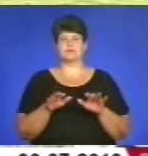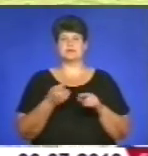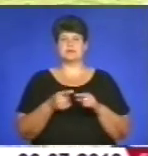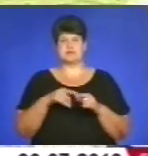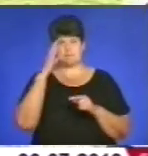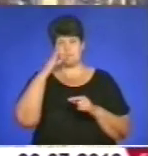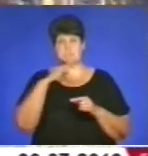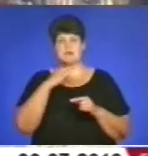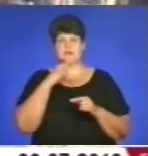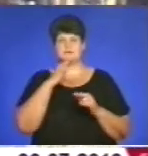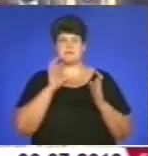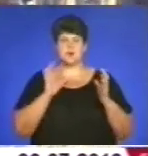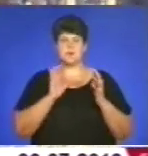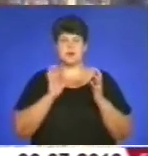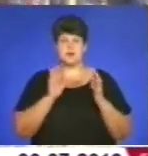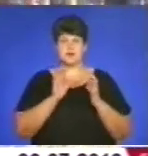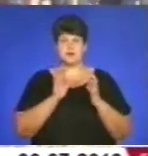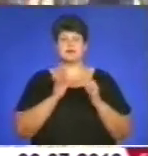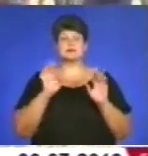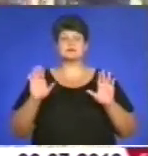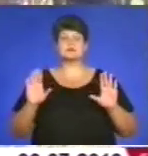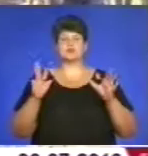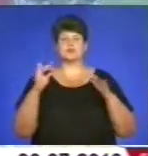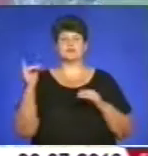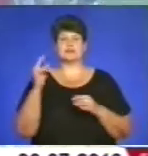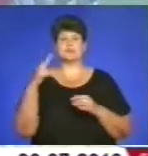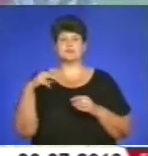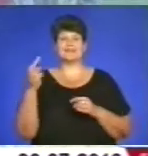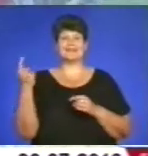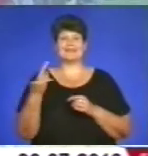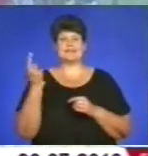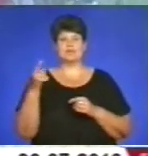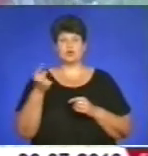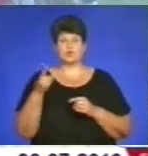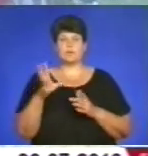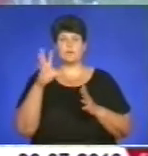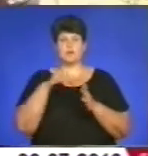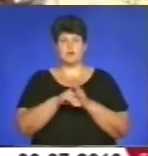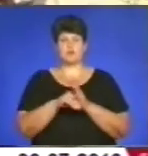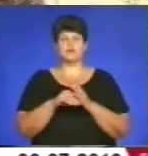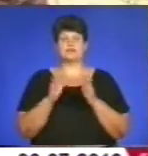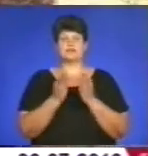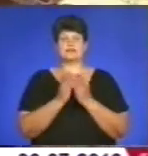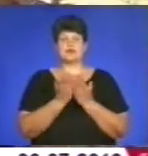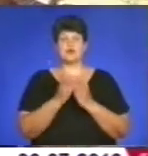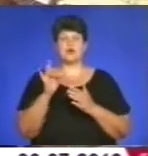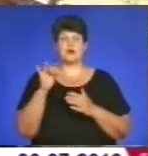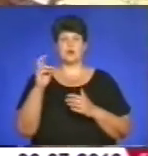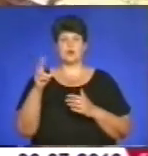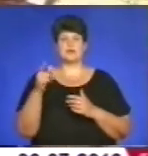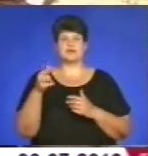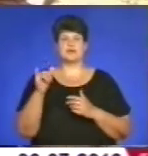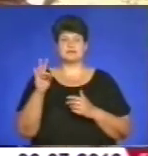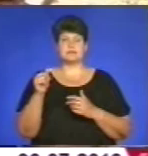батьківських обереги. Так сталося, що Іван Демчишин, єдиний з Тернопільщини, потрапив у Книгу рекордів Гіннеса після того, як